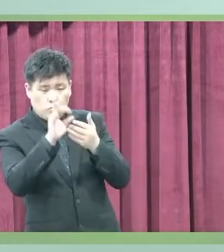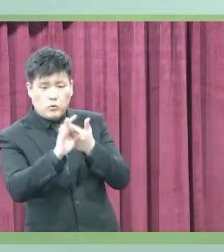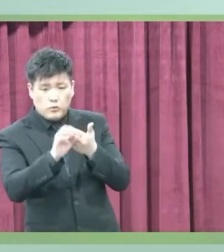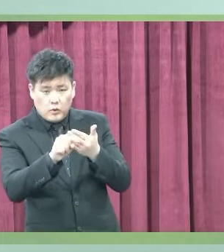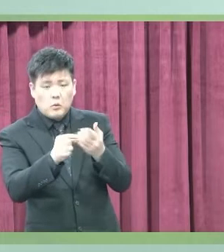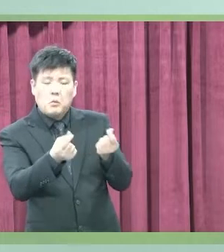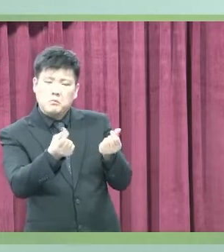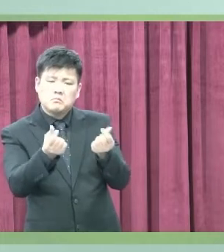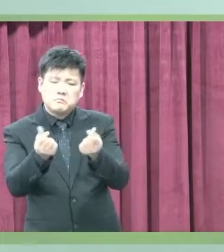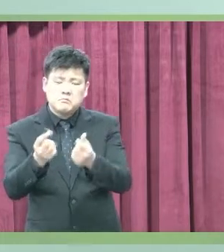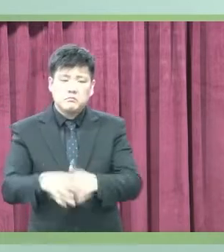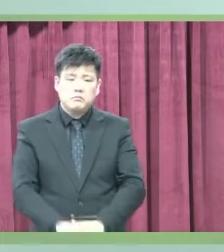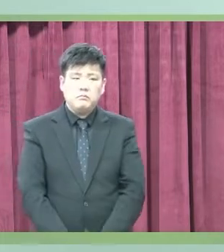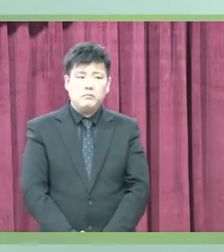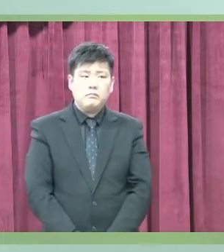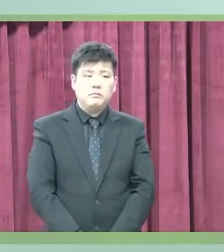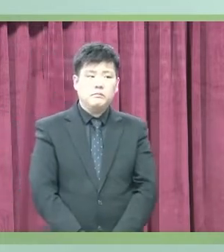있습니다.